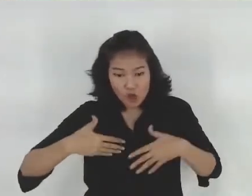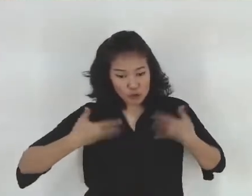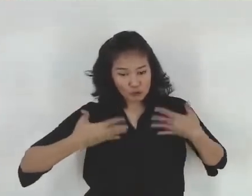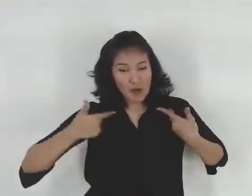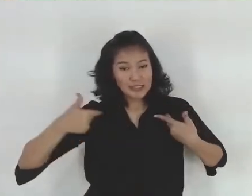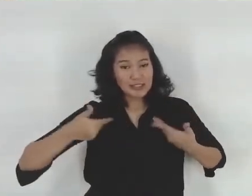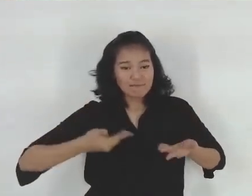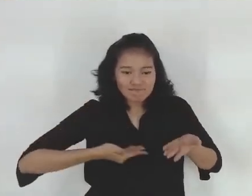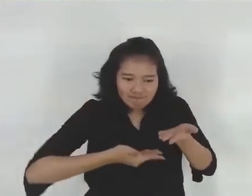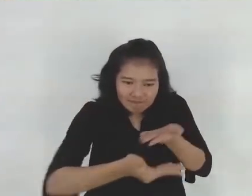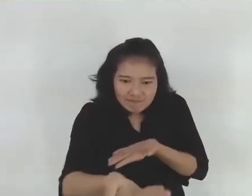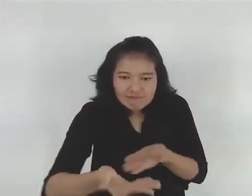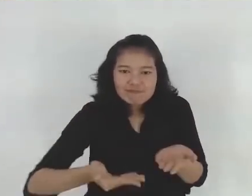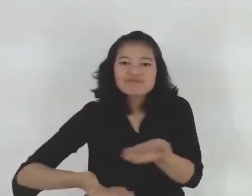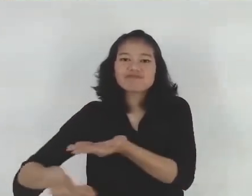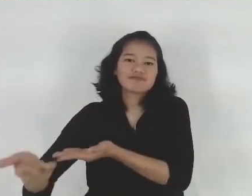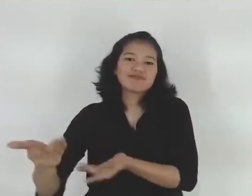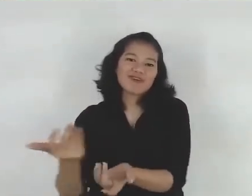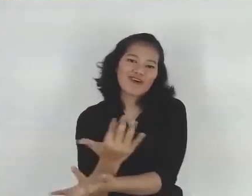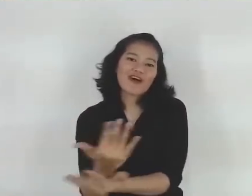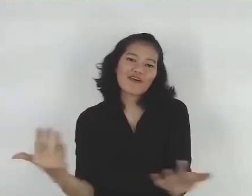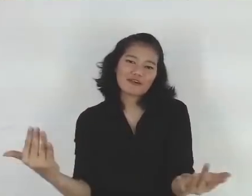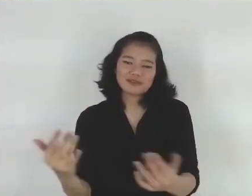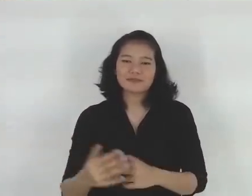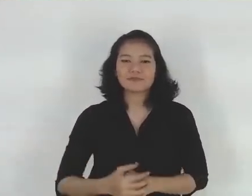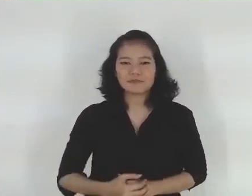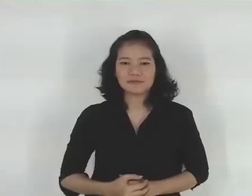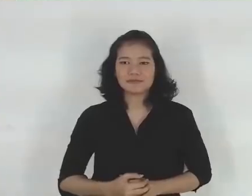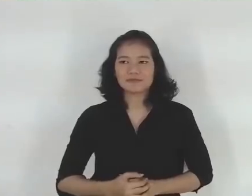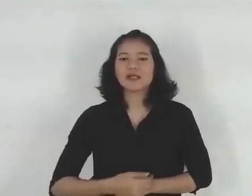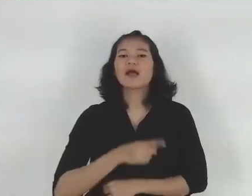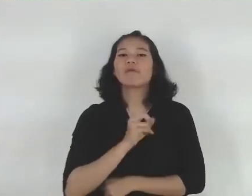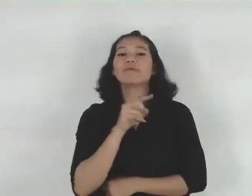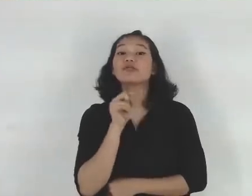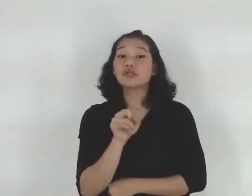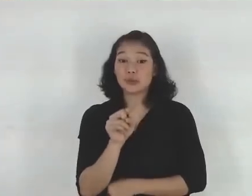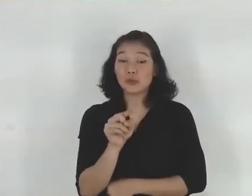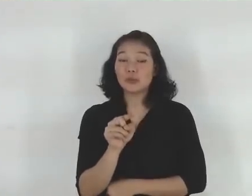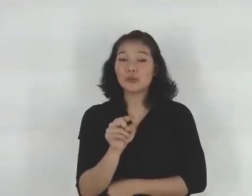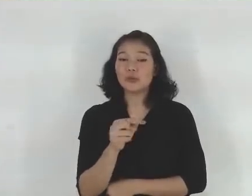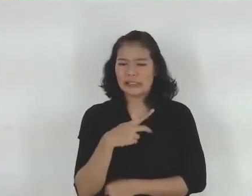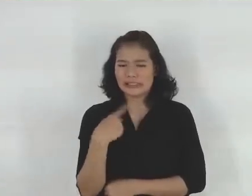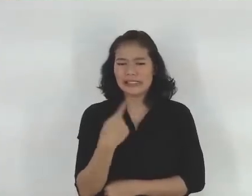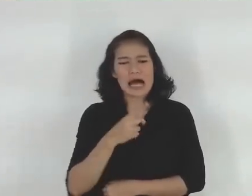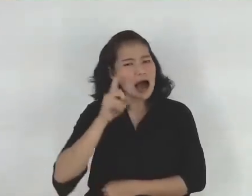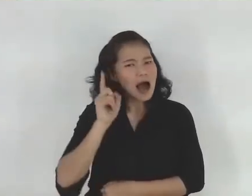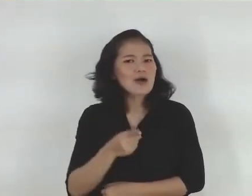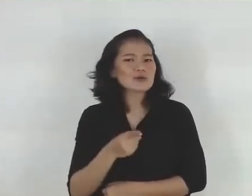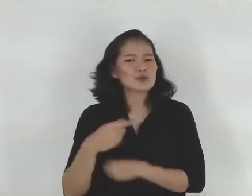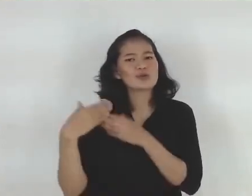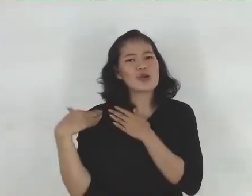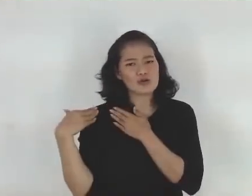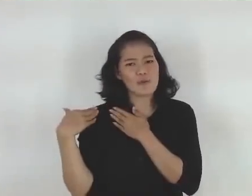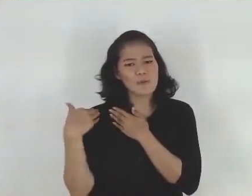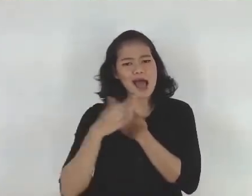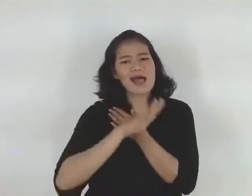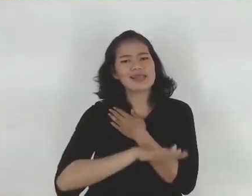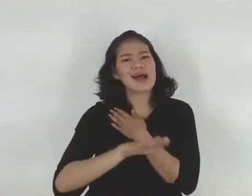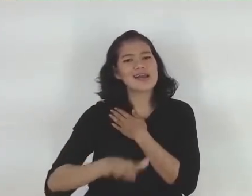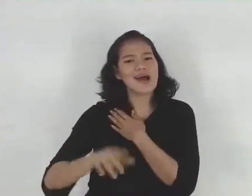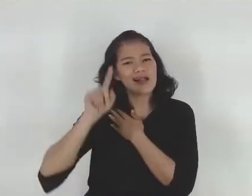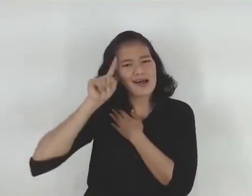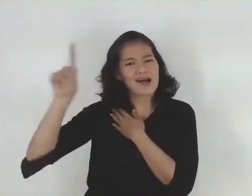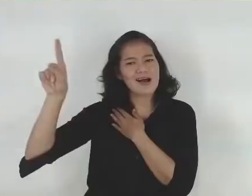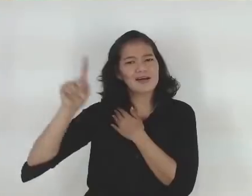yang luar biasa itu kepada semua orang karena itu adalah kewajiban kita sebagai anak-anak